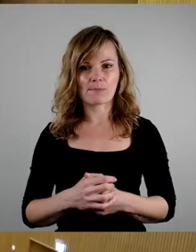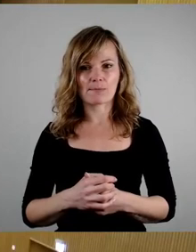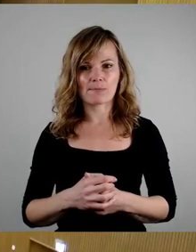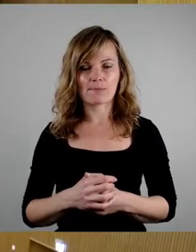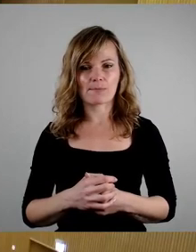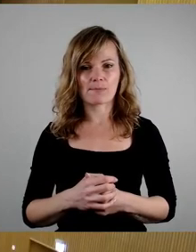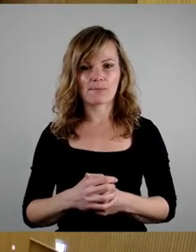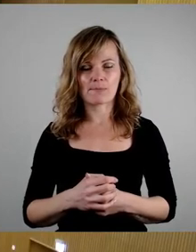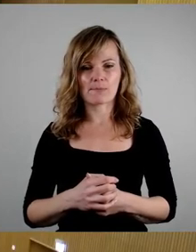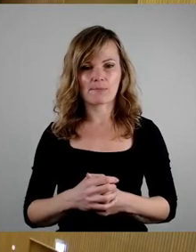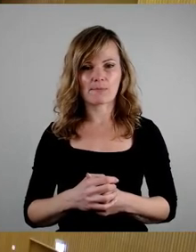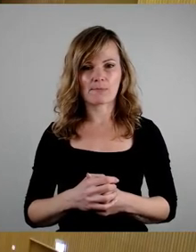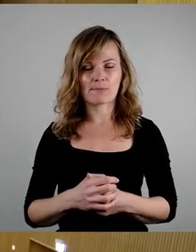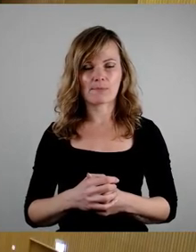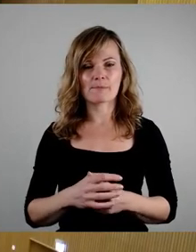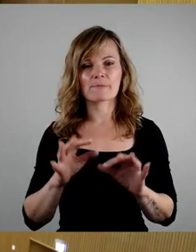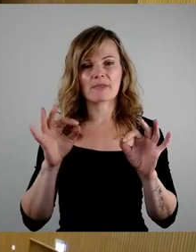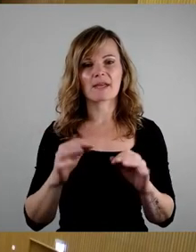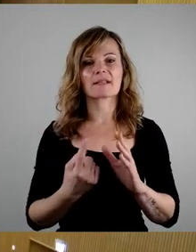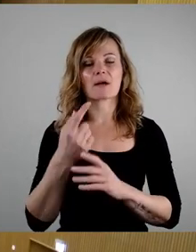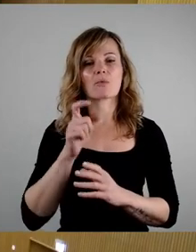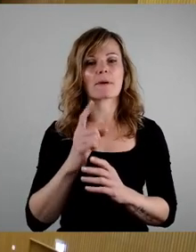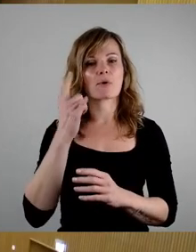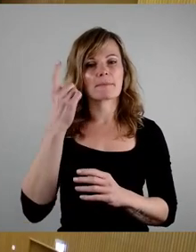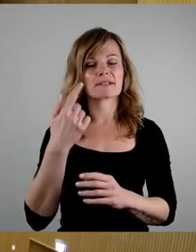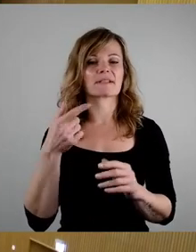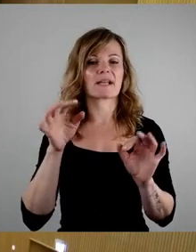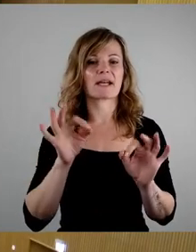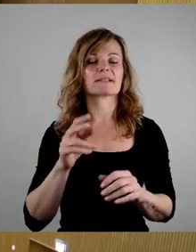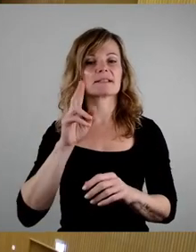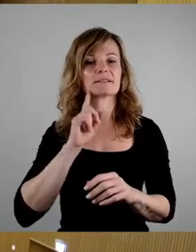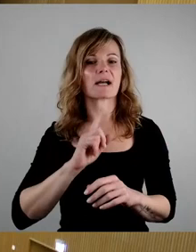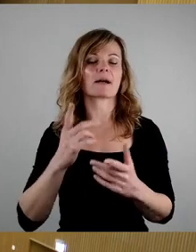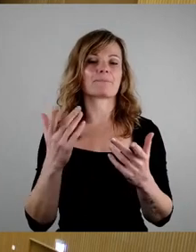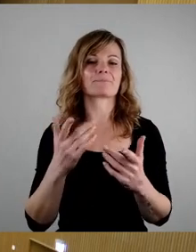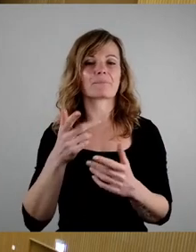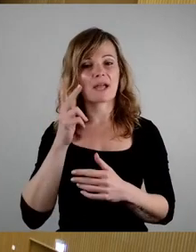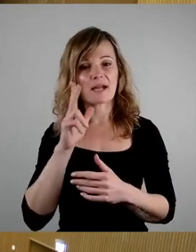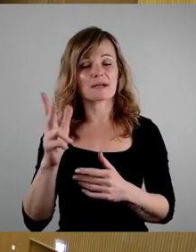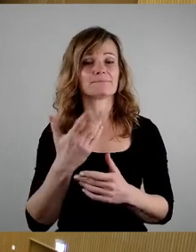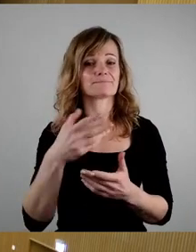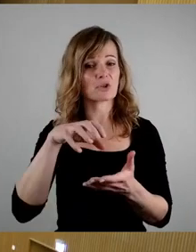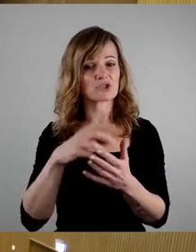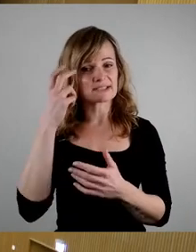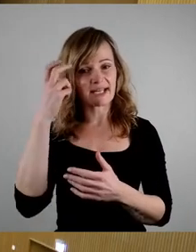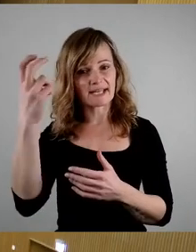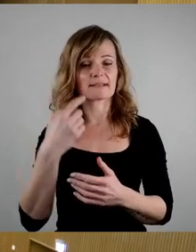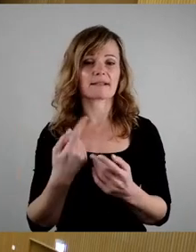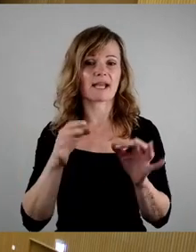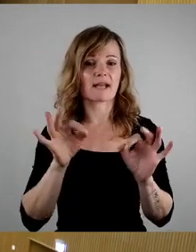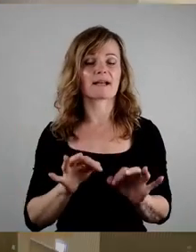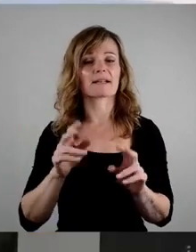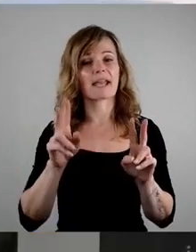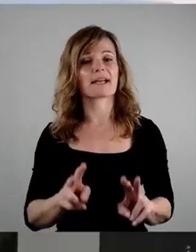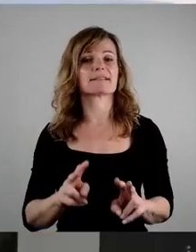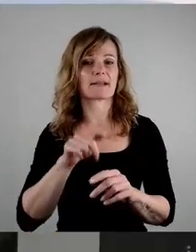Sehr geehrter Herr Oberbürgermeister, sehr geehrte Damen und Herren Stadträte, sehr geehrte Bürger. Hiermit bringen wir den Antrag unserer Fraktion in Bezug auf die